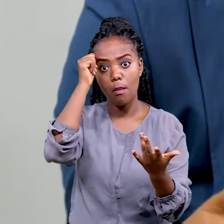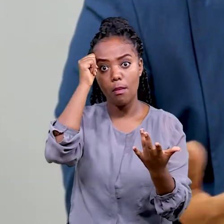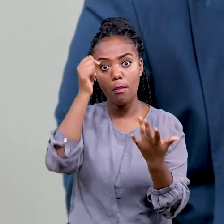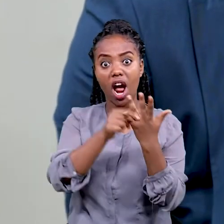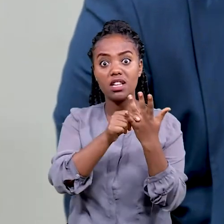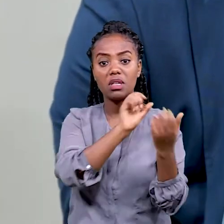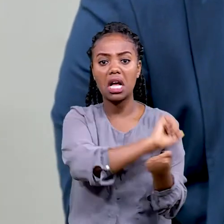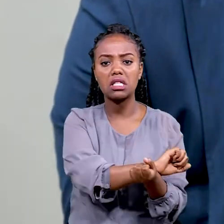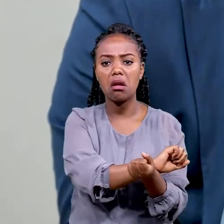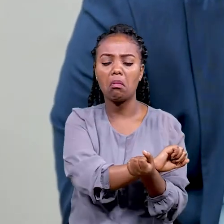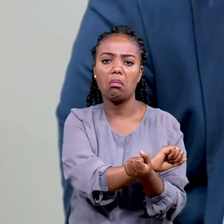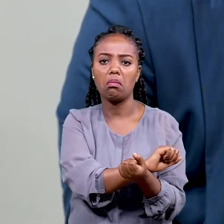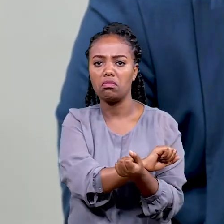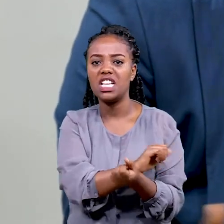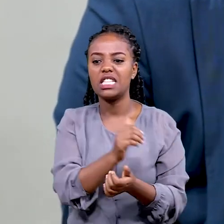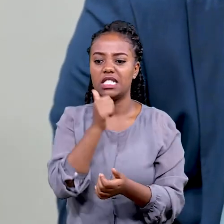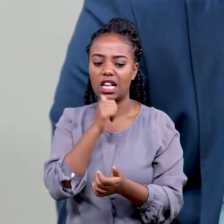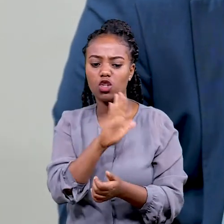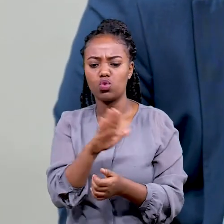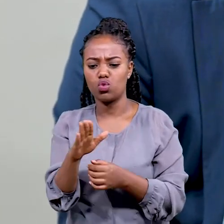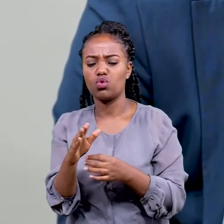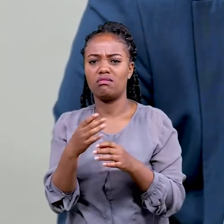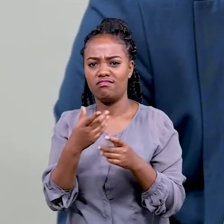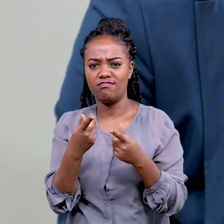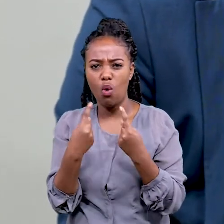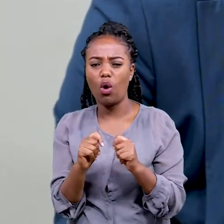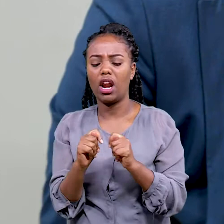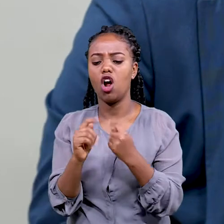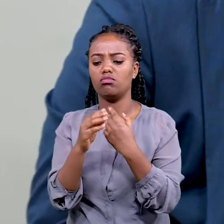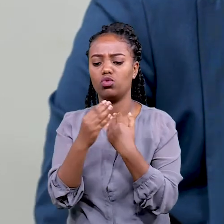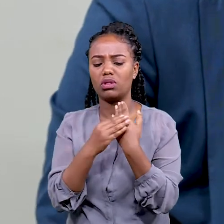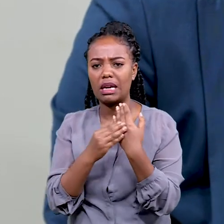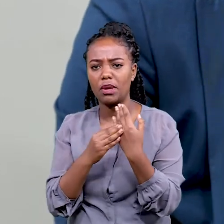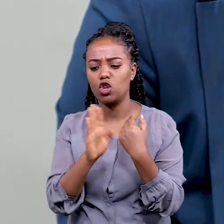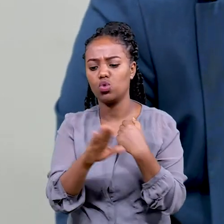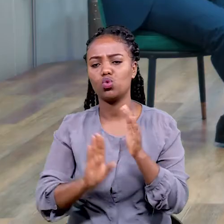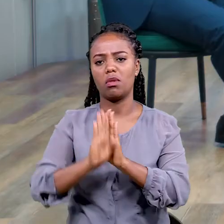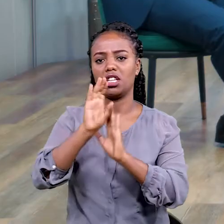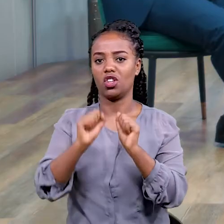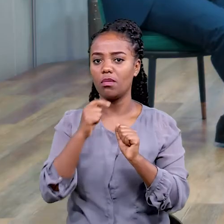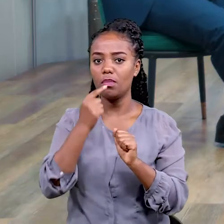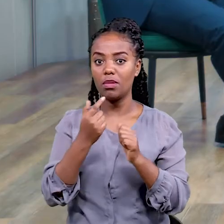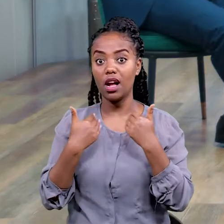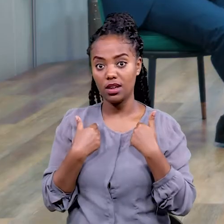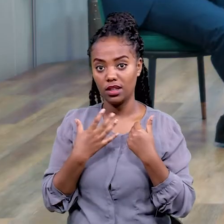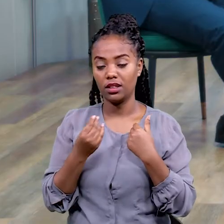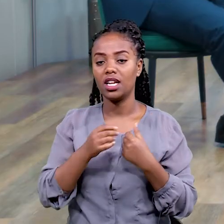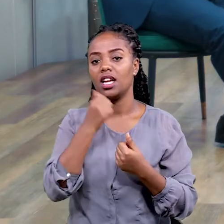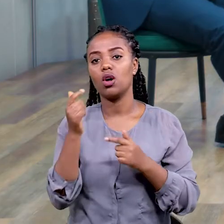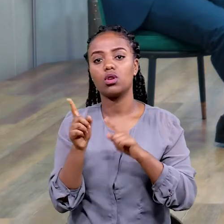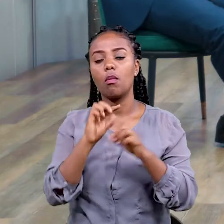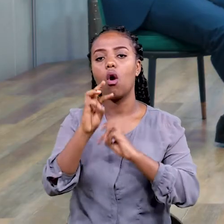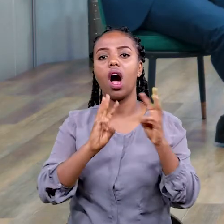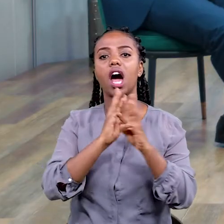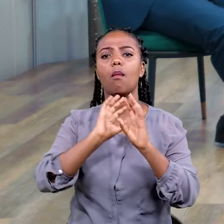ቢታሰር አንጻራዊ ሴቷ እንደምንም ተፍጨርጭራ ልጆችን ታሳድጋለች የሚል እምነት አለና ይህም እንትን አለ። ሌላኛው